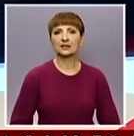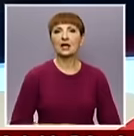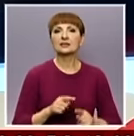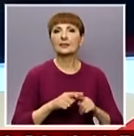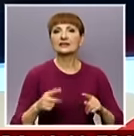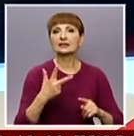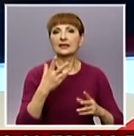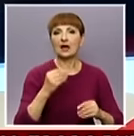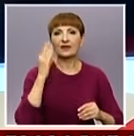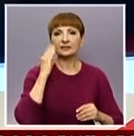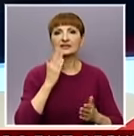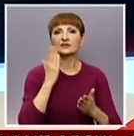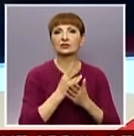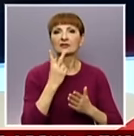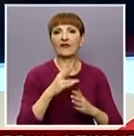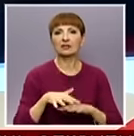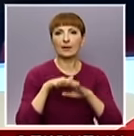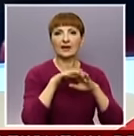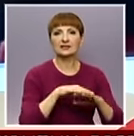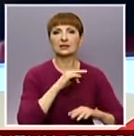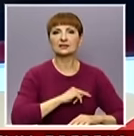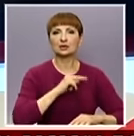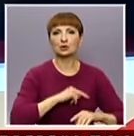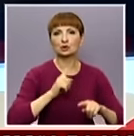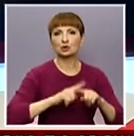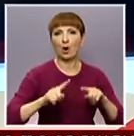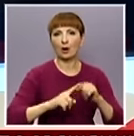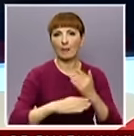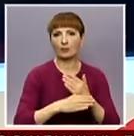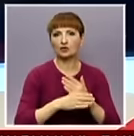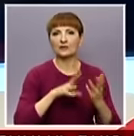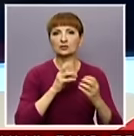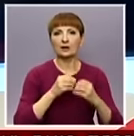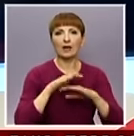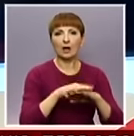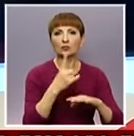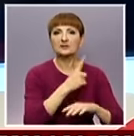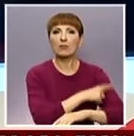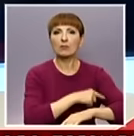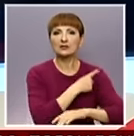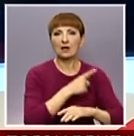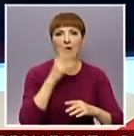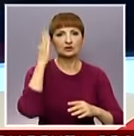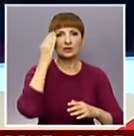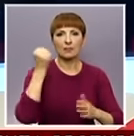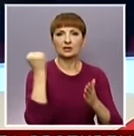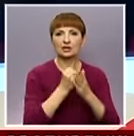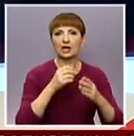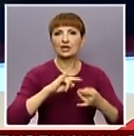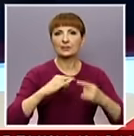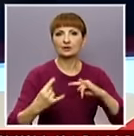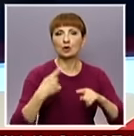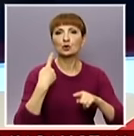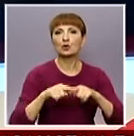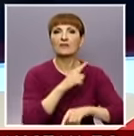За последние три дня в Алматы совершено два нападения на сотрудников скорой помощи. В результате атак одному из медиков проломили череп кирпичом, а